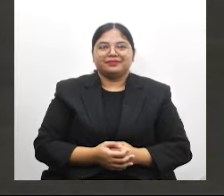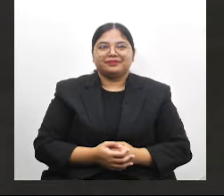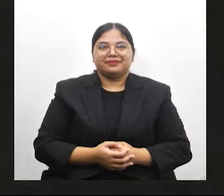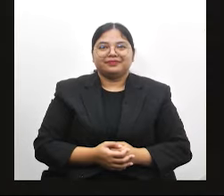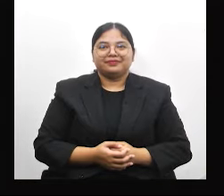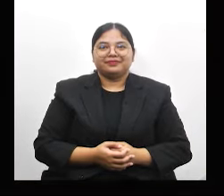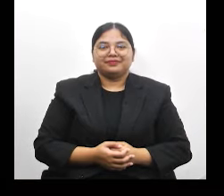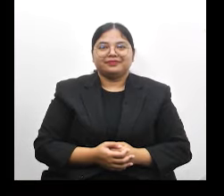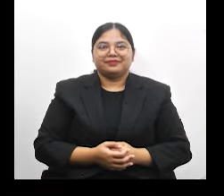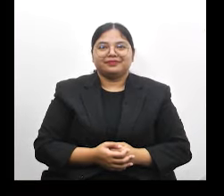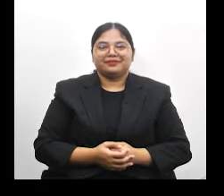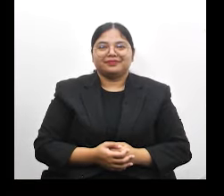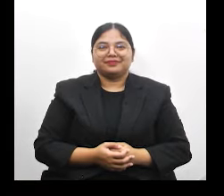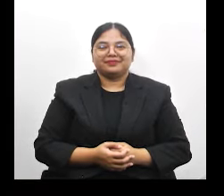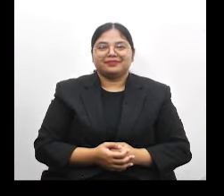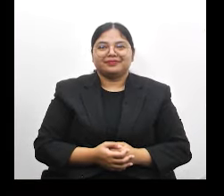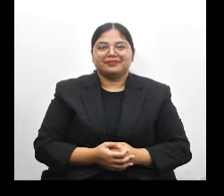เอาไกลๆ